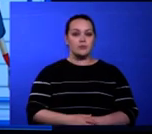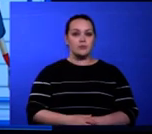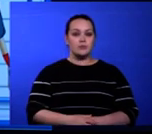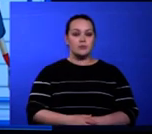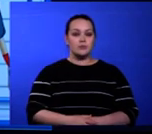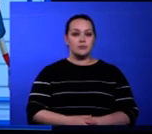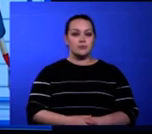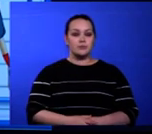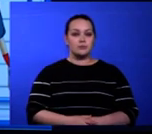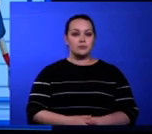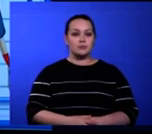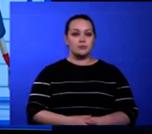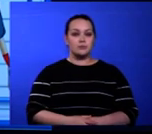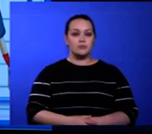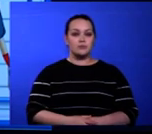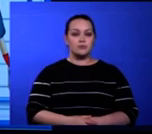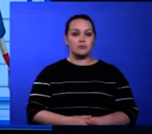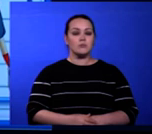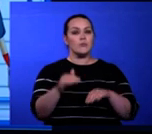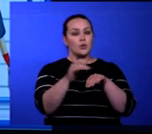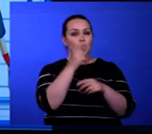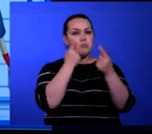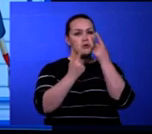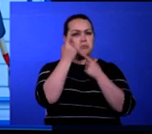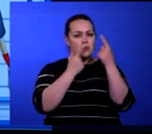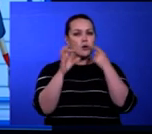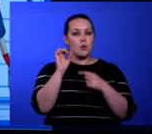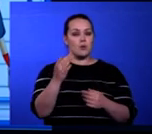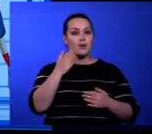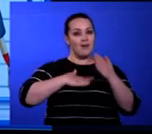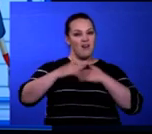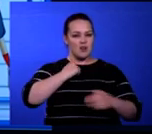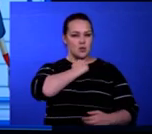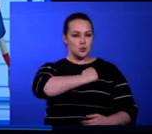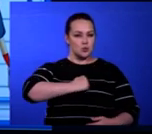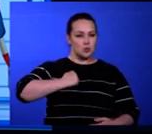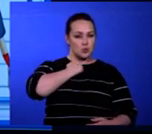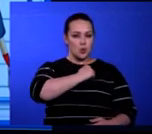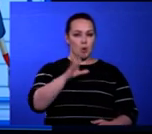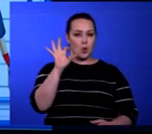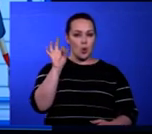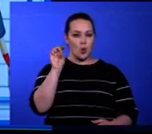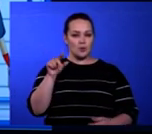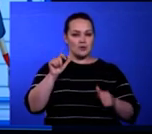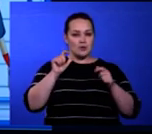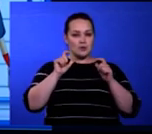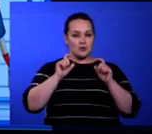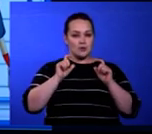Добрый плачет от радости, от злой – от зависти. Найдите в этом предложении